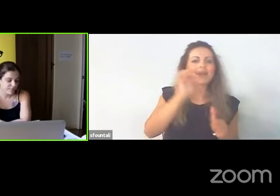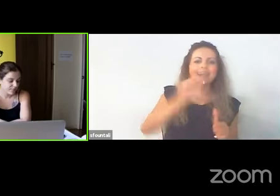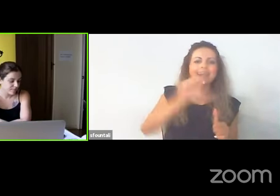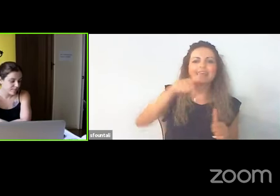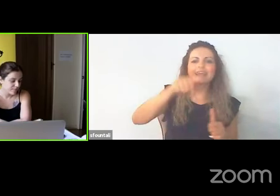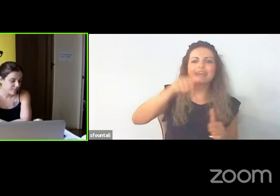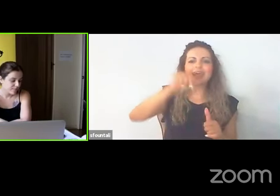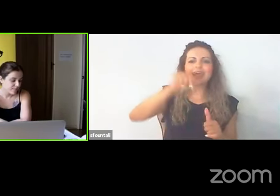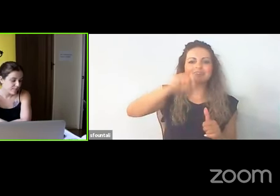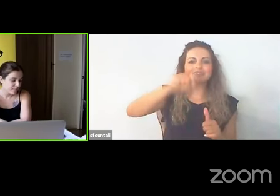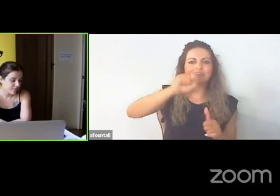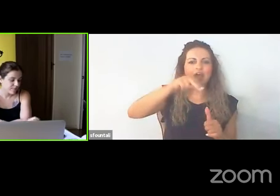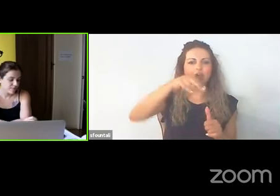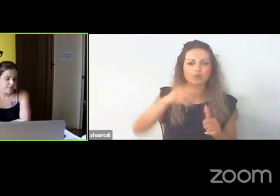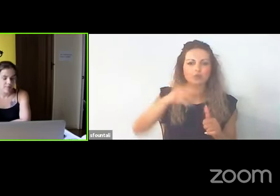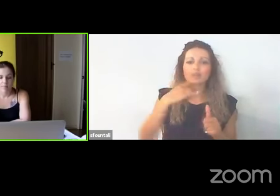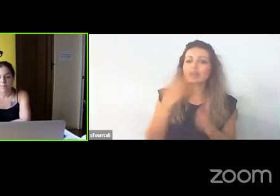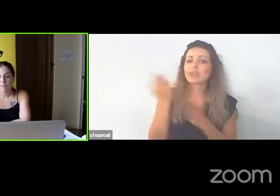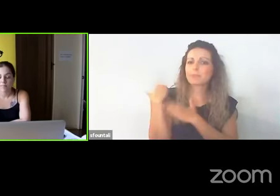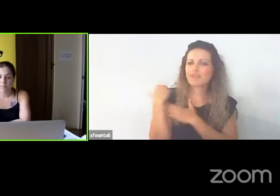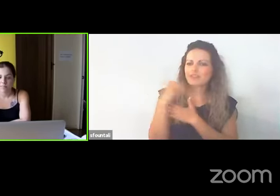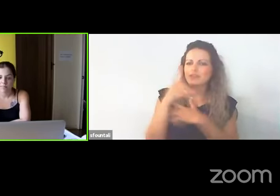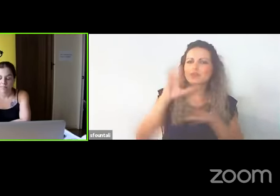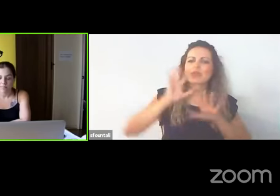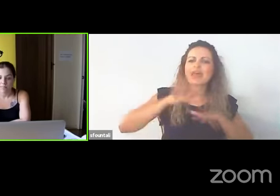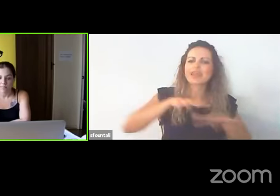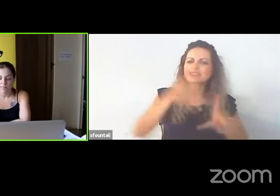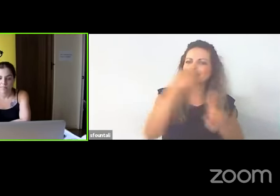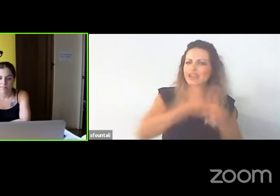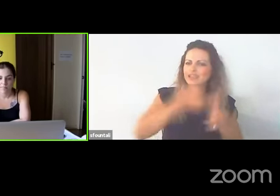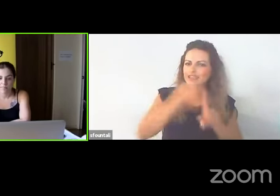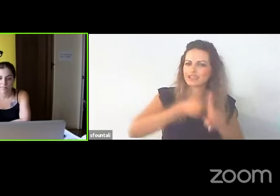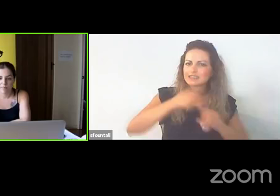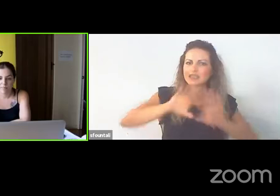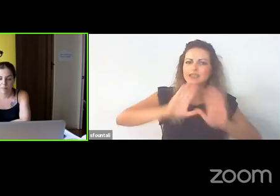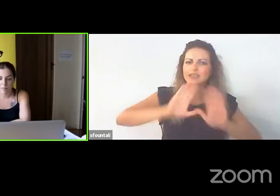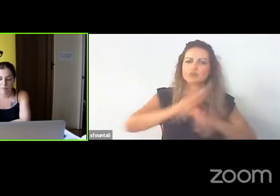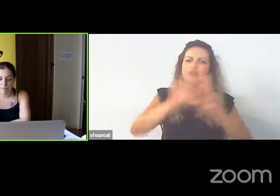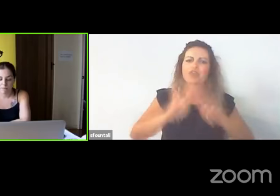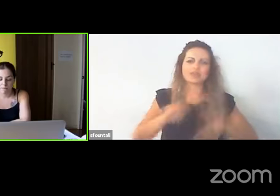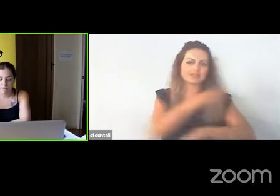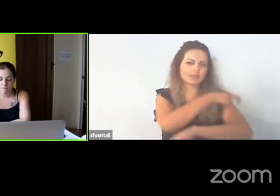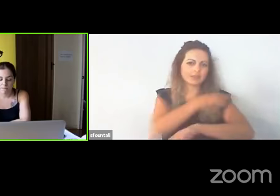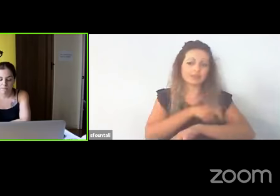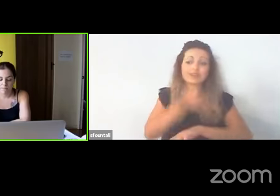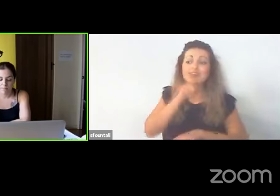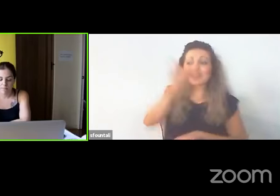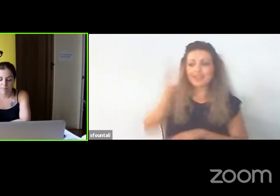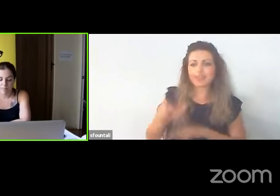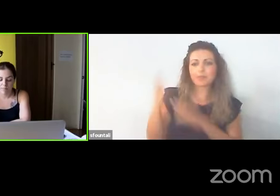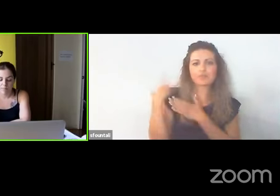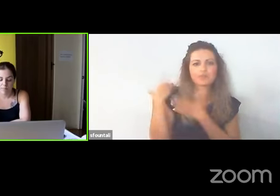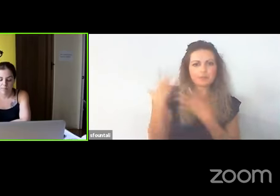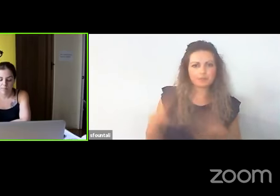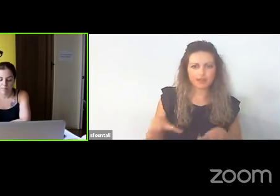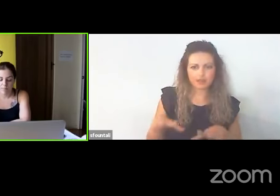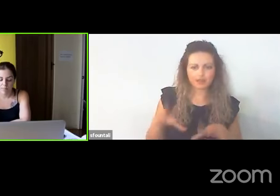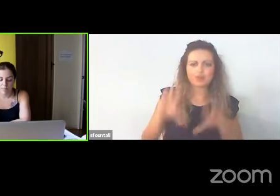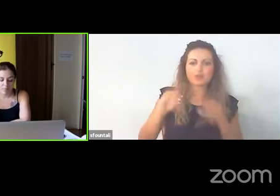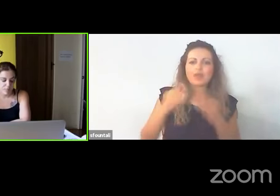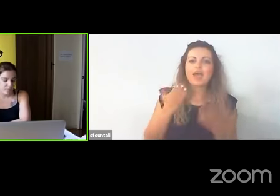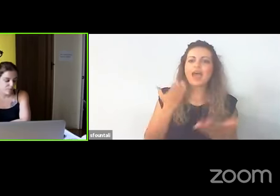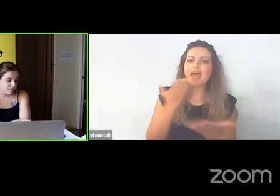του Ελληνικού Τμήματος της Διεθνούς Αμνηστίας και υπήρξε υπεύθυνη της εκστρατείας με αίτημα την αλλαγή, την τροποποίηση του